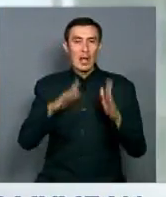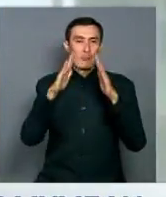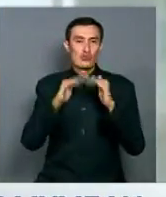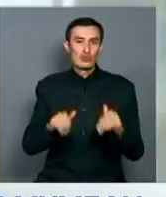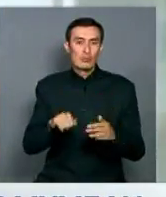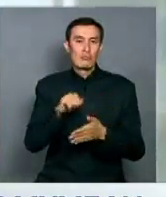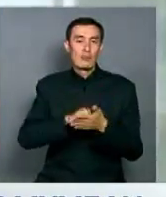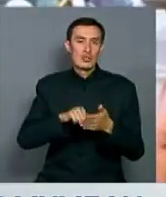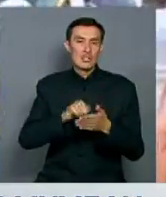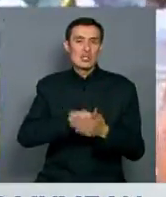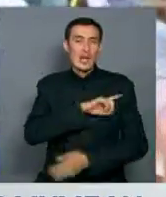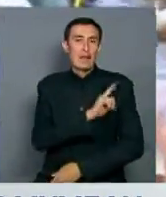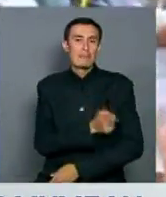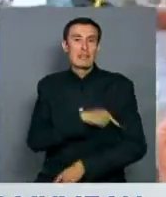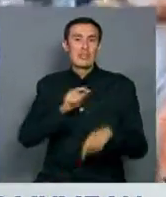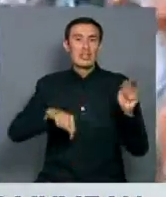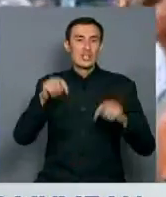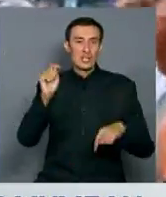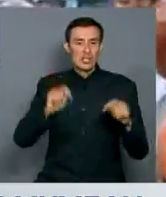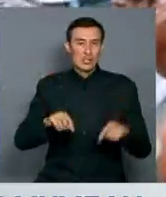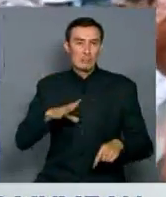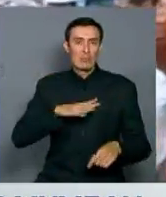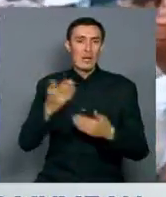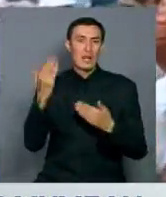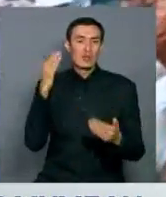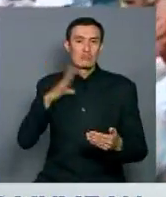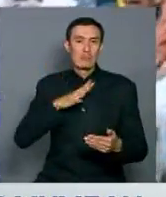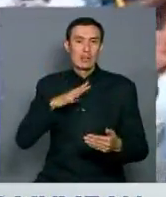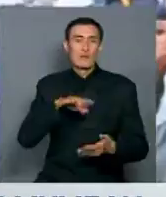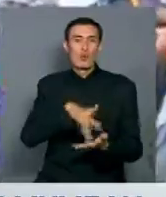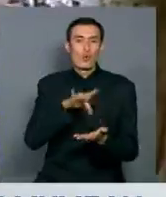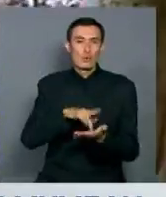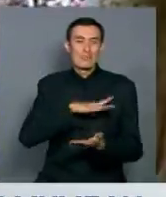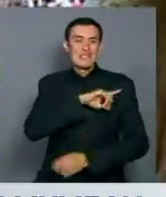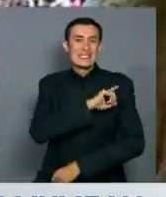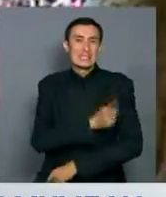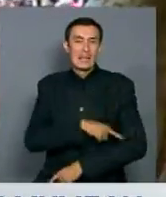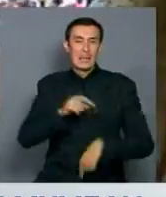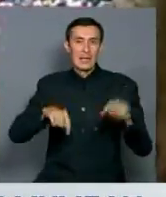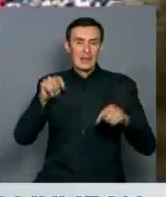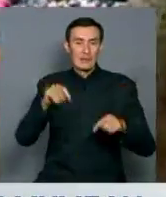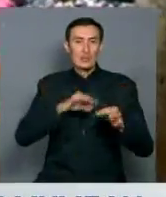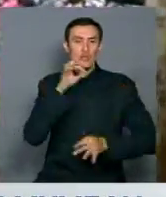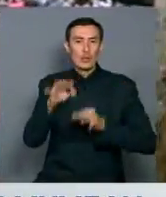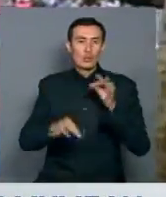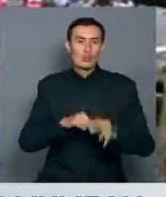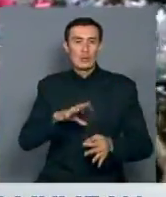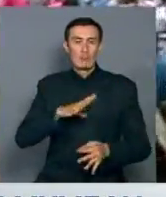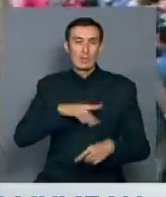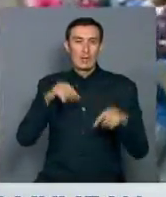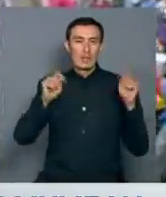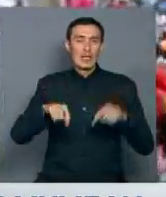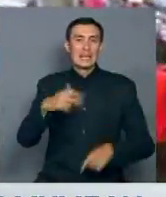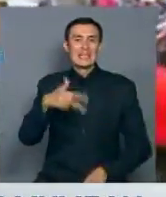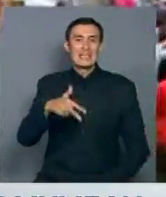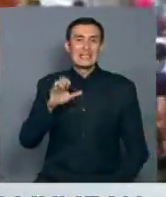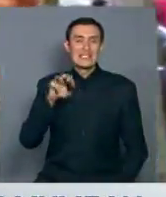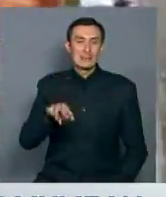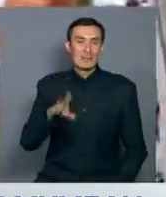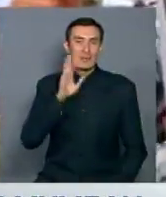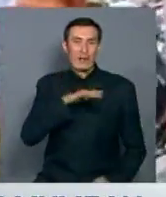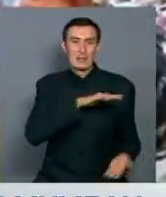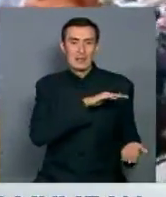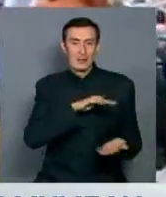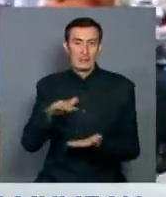обрушение могло произойти из-за обильных дождей. Накануне инцидента в Мумбаи прошел сильный ливень. За сутки в городе выпало более 30 сантиметров